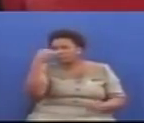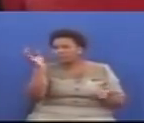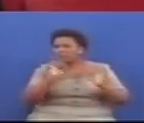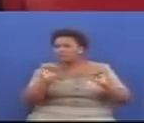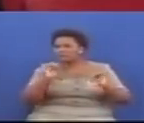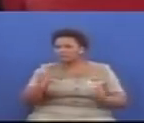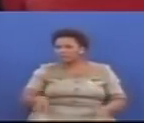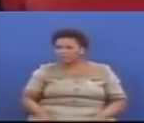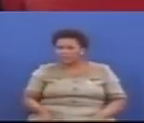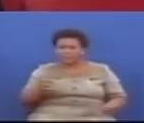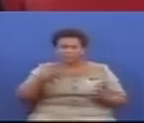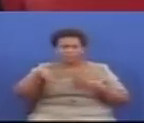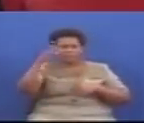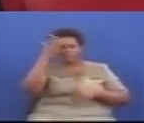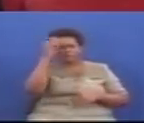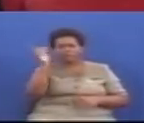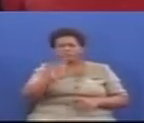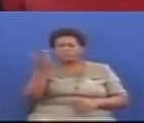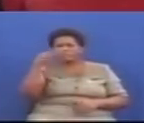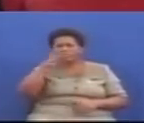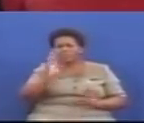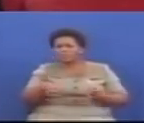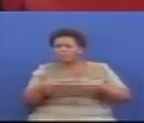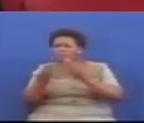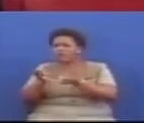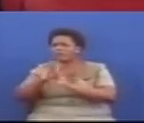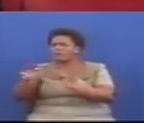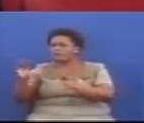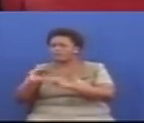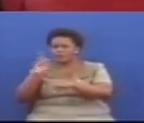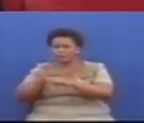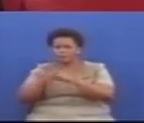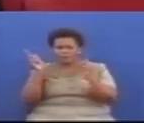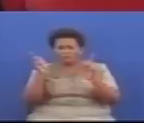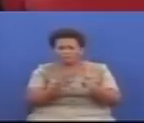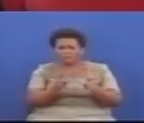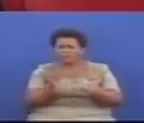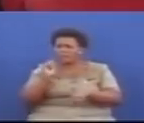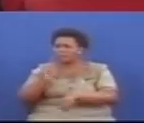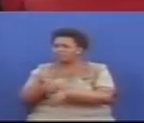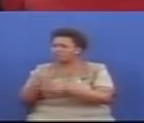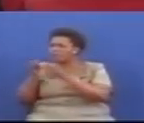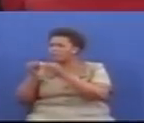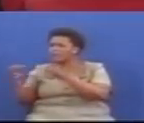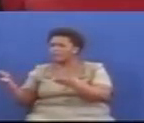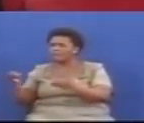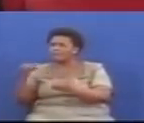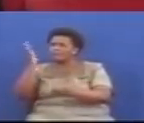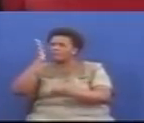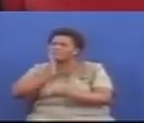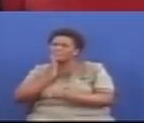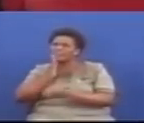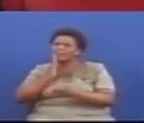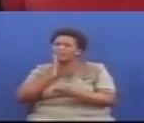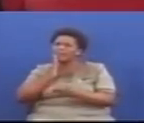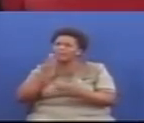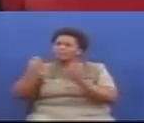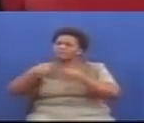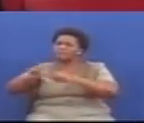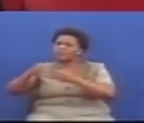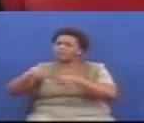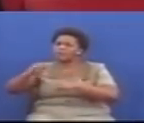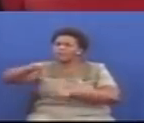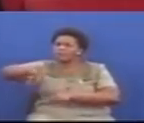hasa ni lini serikali itatoa mafunzo ya muda mfupi na muda mrefu kwa vijana wote wanaoendesha bodaboda katika mkoa wa Mara?